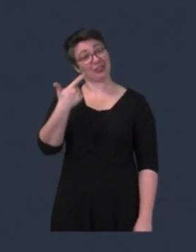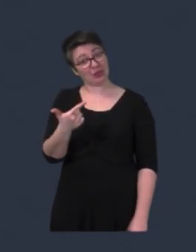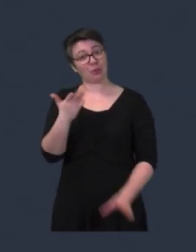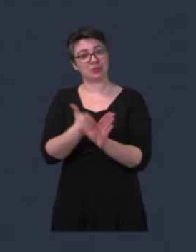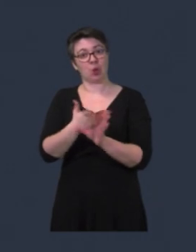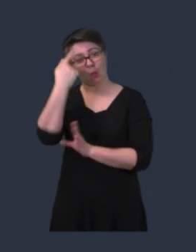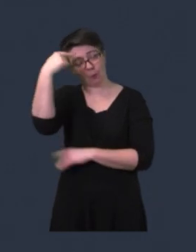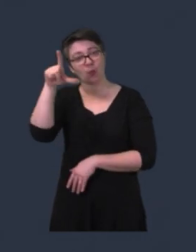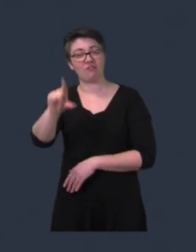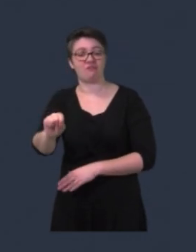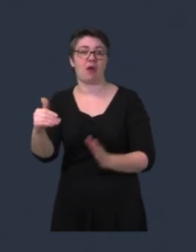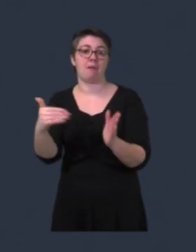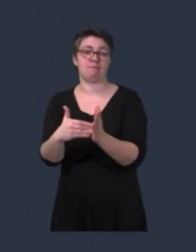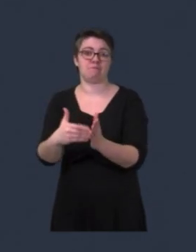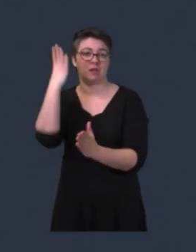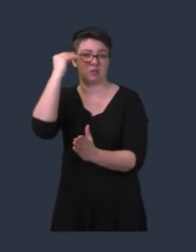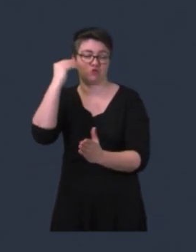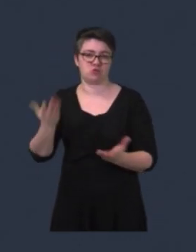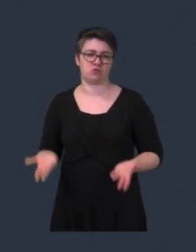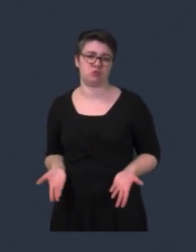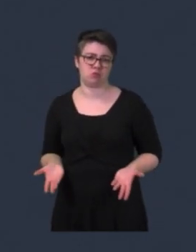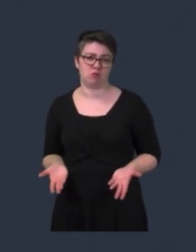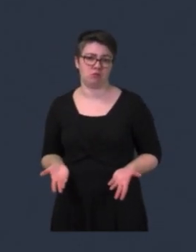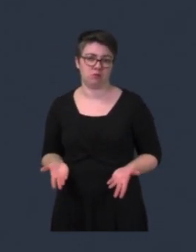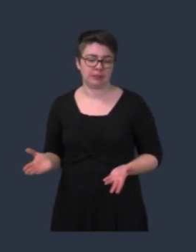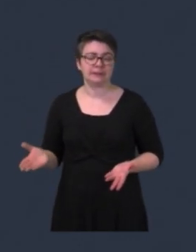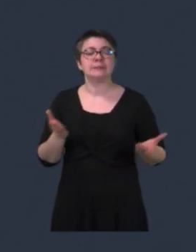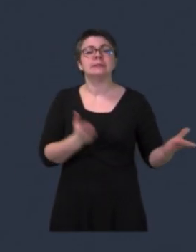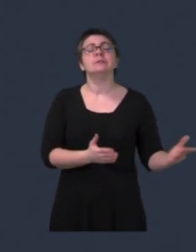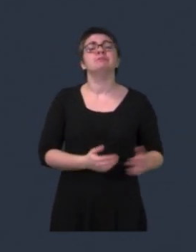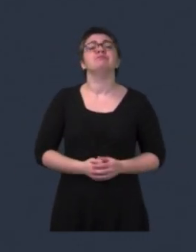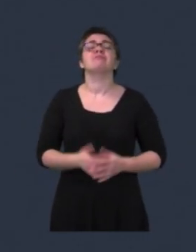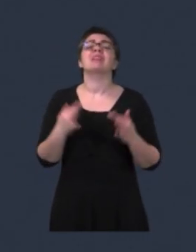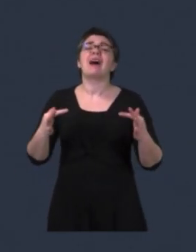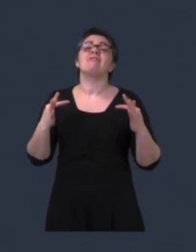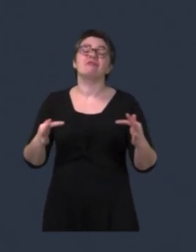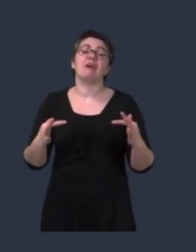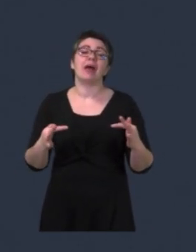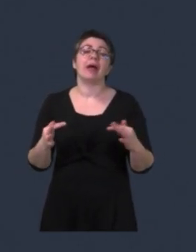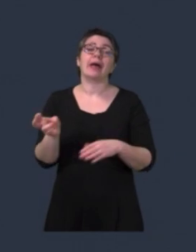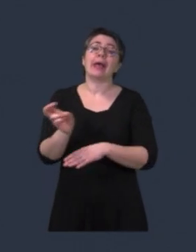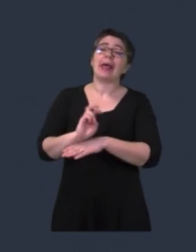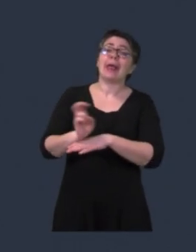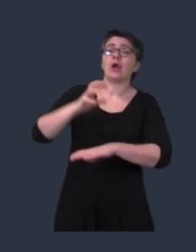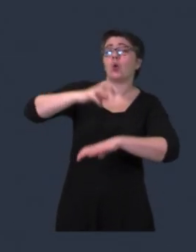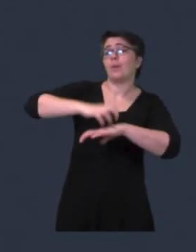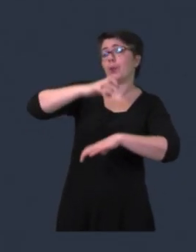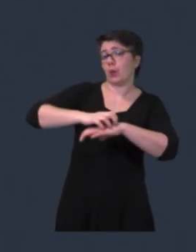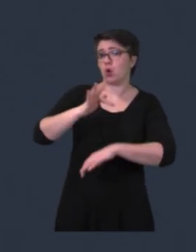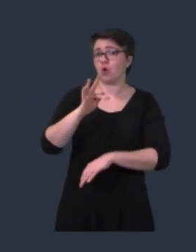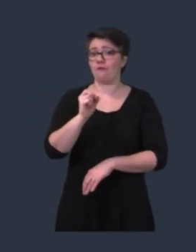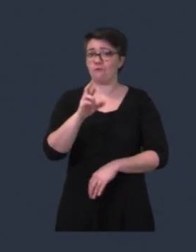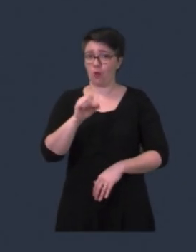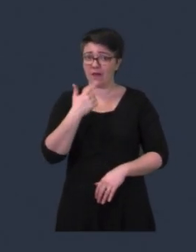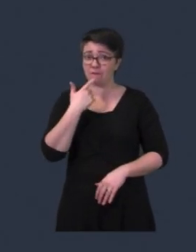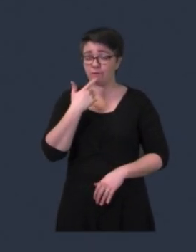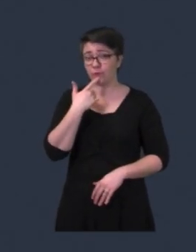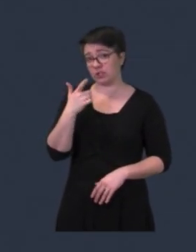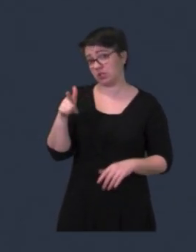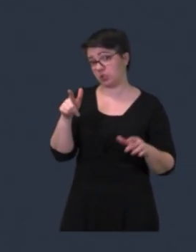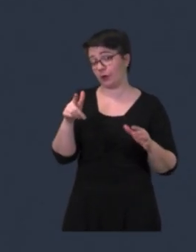cas, des attentes de la jeunesse. Concernant l'amendement que je vous propose sur l'écopole du Forêt. Donc, à quelques kilomètres de fer, dans le département de la Loire, se trouve